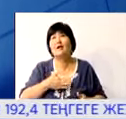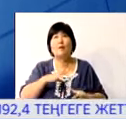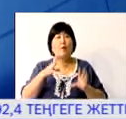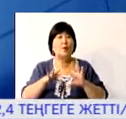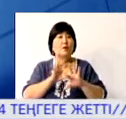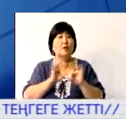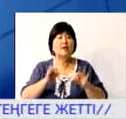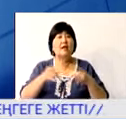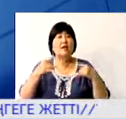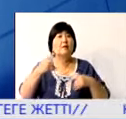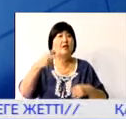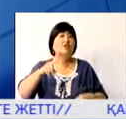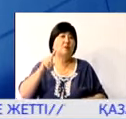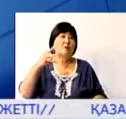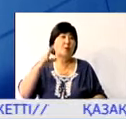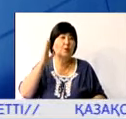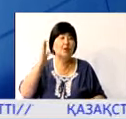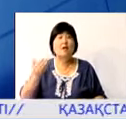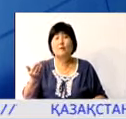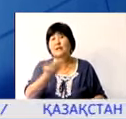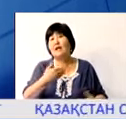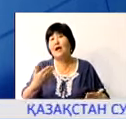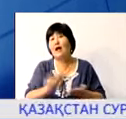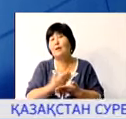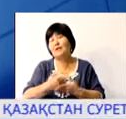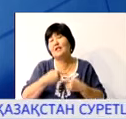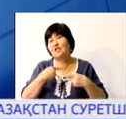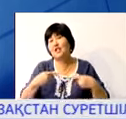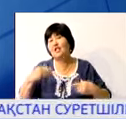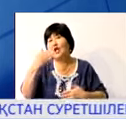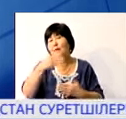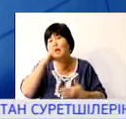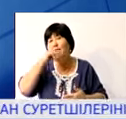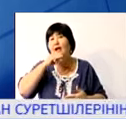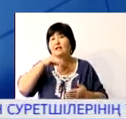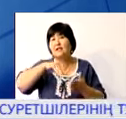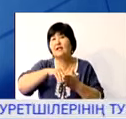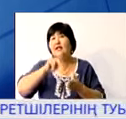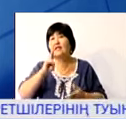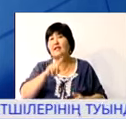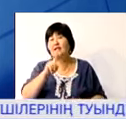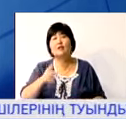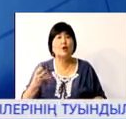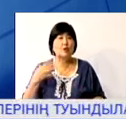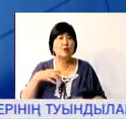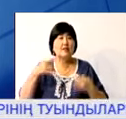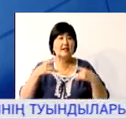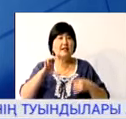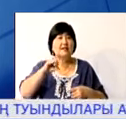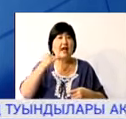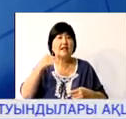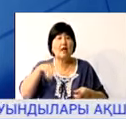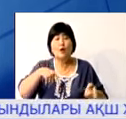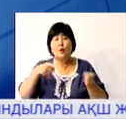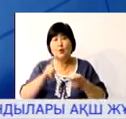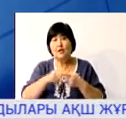Қорытынды шығарылым эфирге 21:30-да шығады. Біздің ақпараттарымызды және басқа да бағдарламаларымызды kasterka.kz-тен Қызылорда телеарнасының сайтына өту